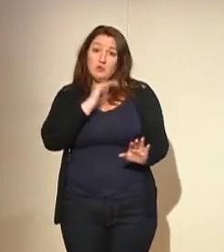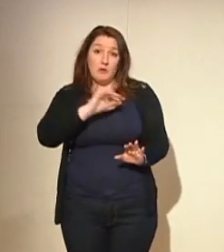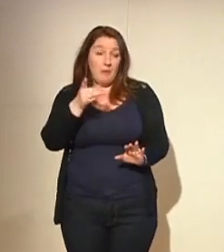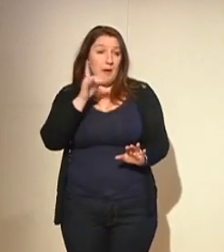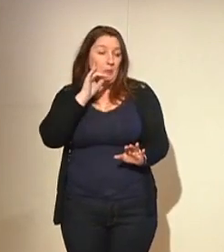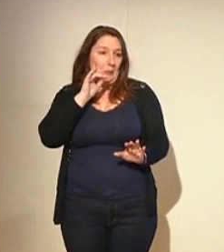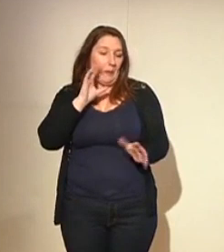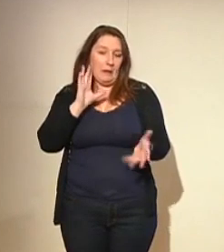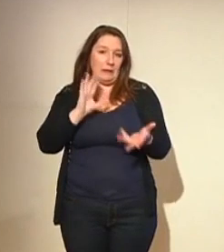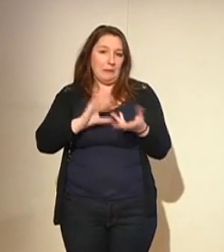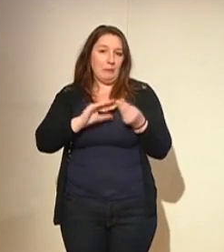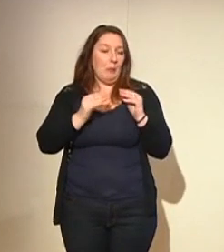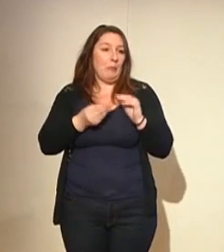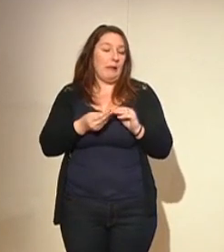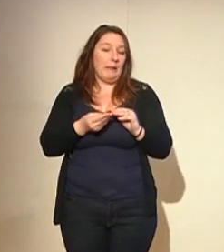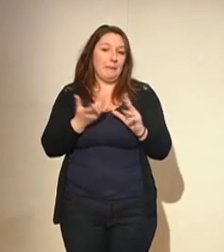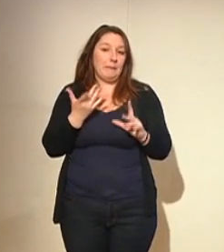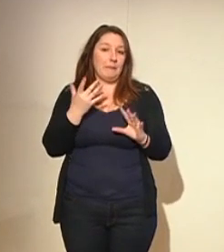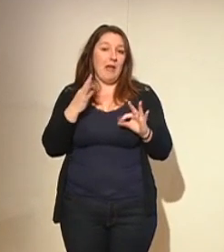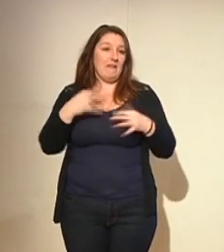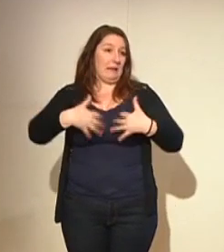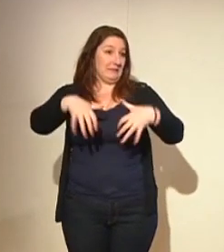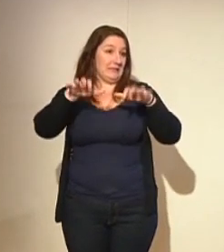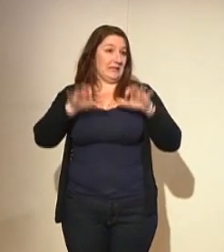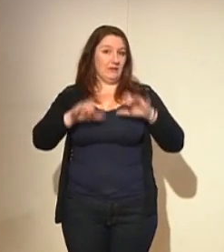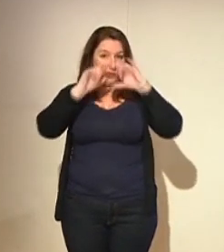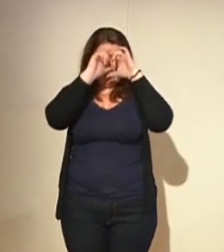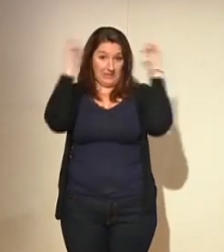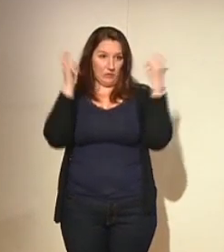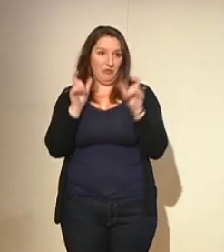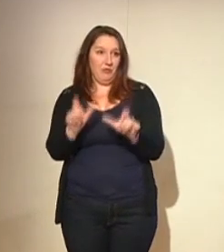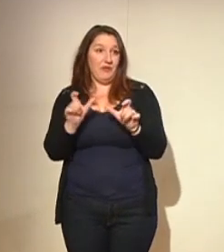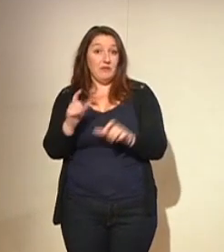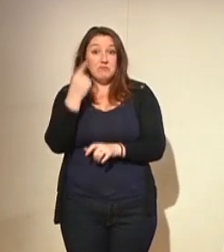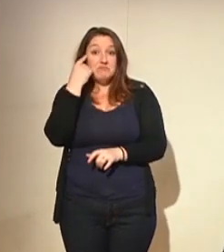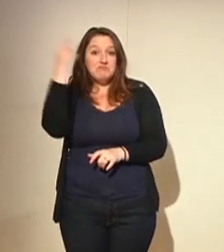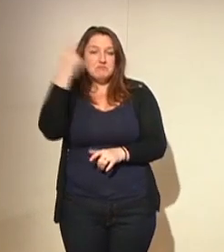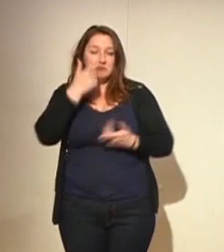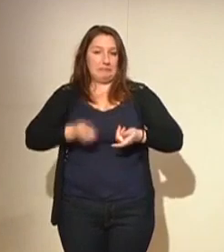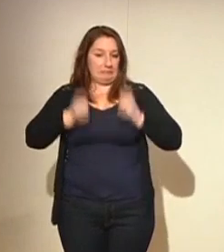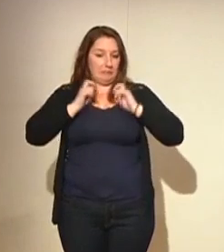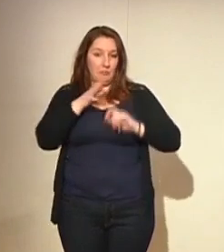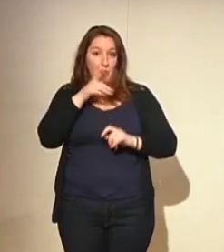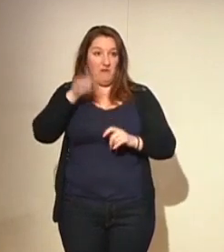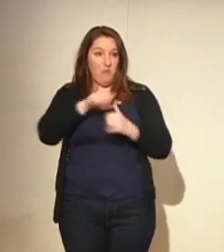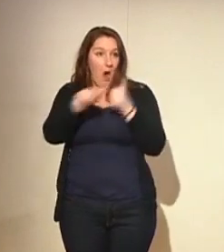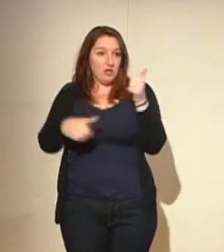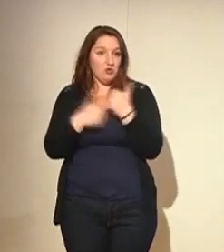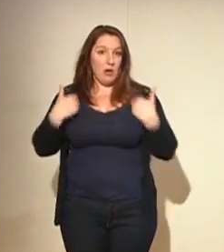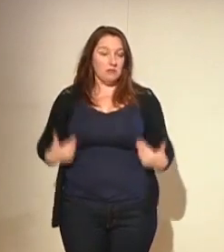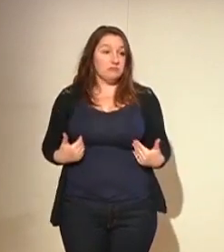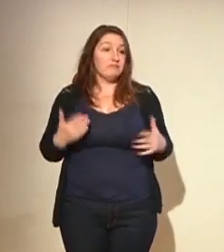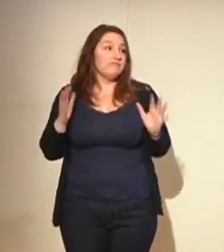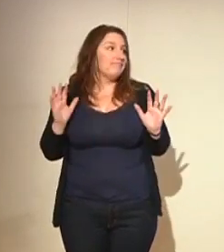qu'il y a un petit petit problème administratif de statut à vérifier il semblerait que je ne puisse pas désigné qu' faille être adjoint donc